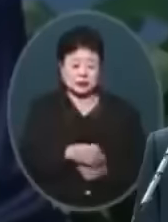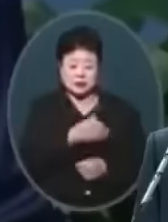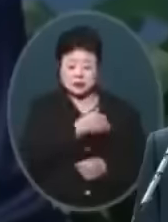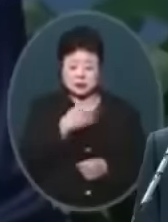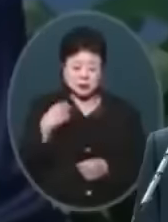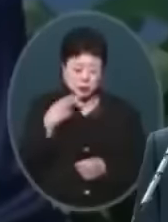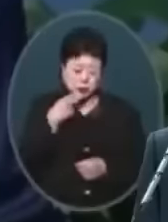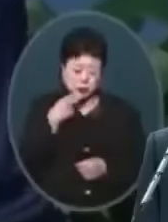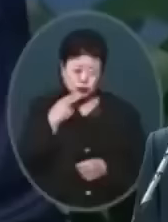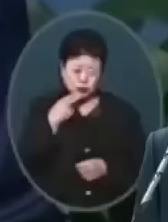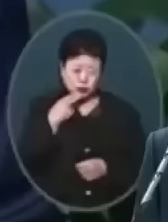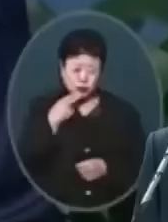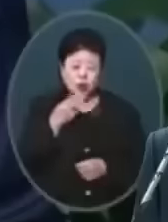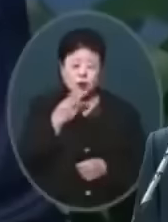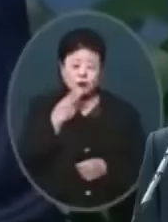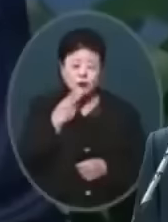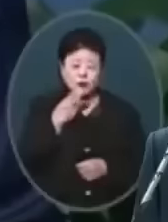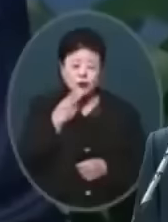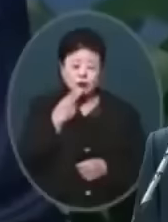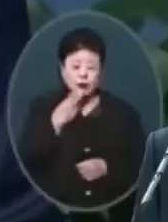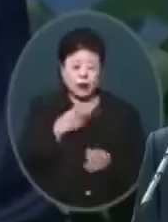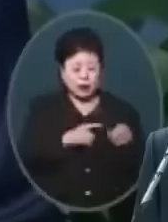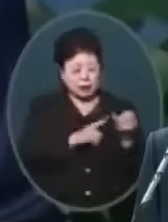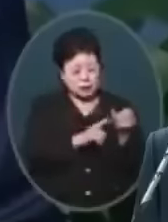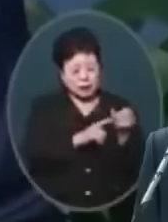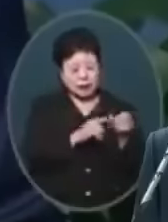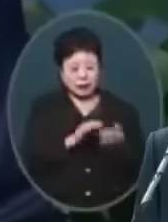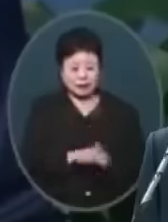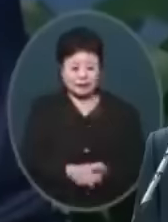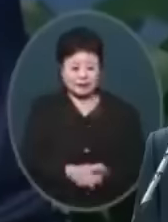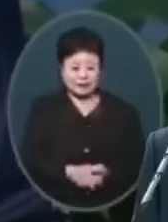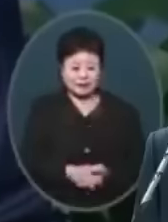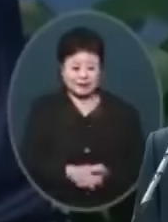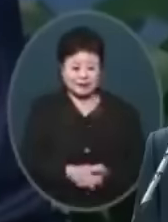없고 전부 없는 것밖에 없습니다.